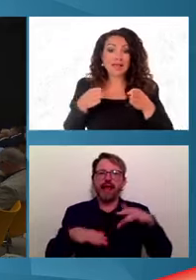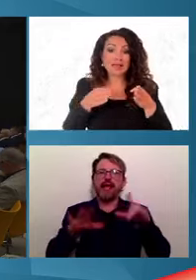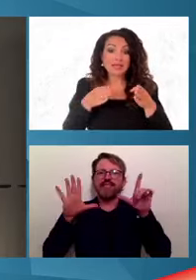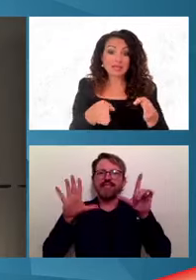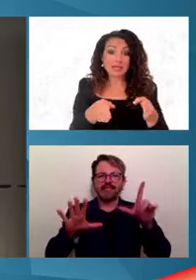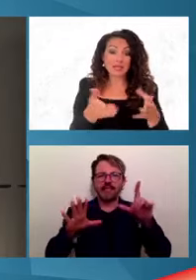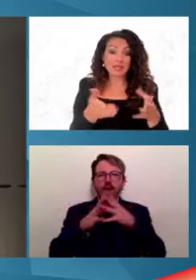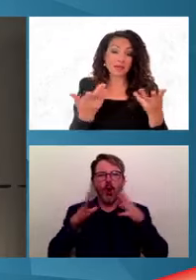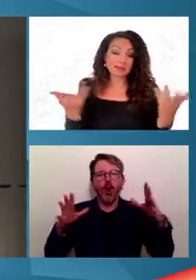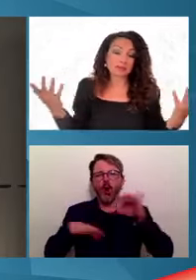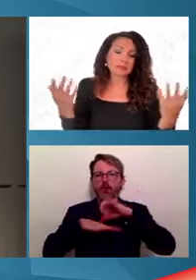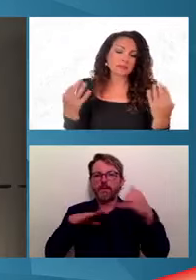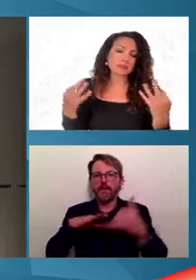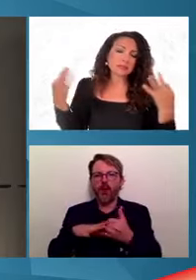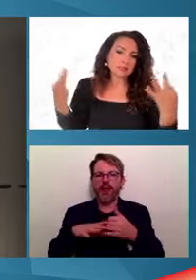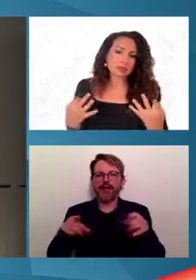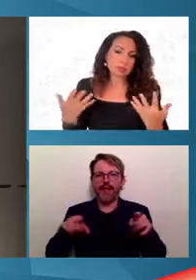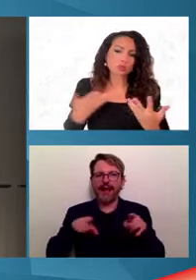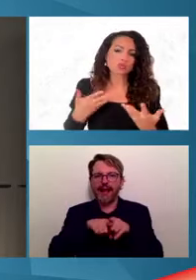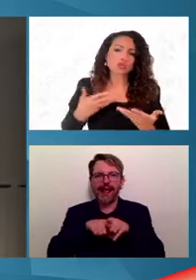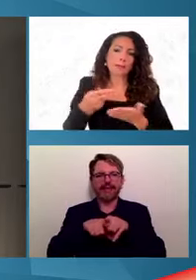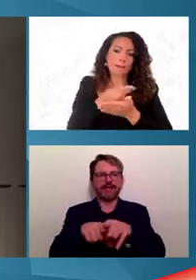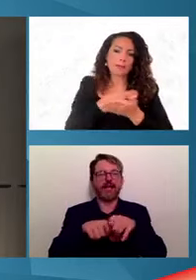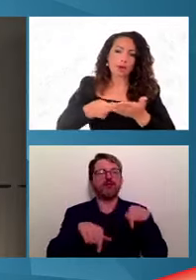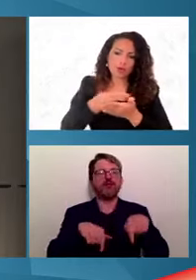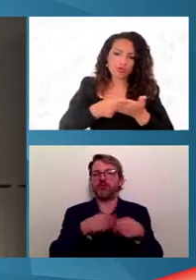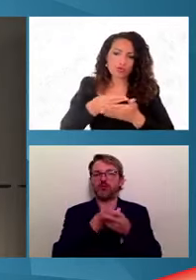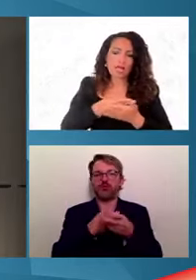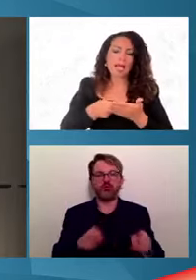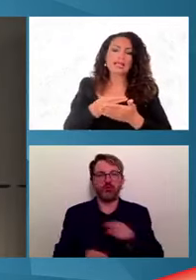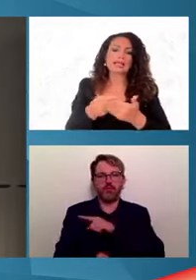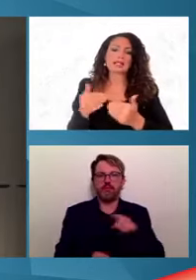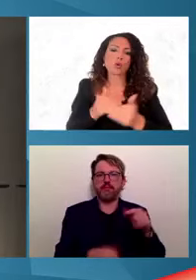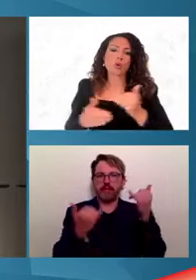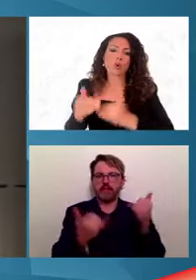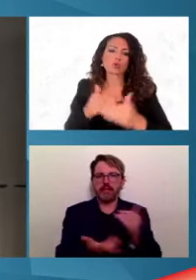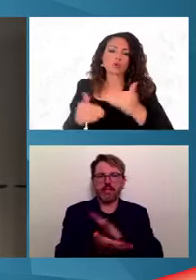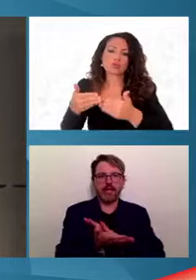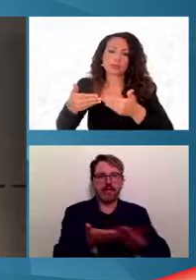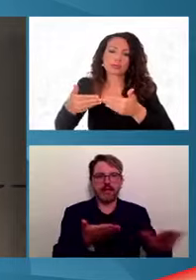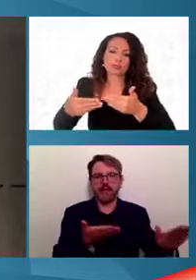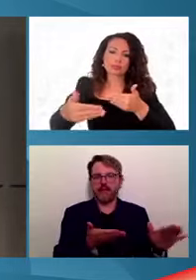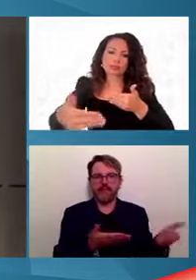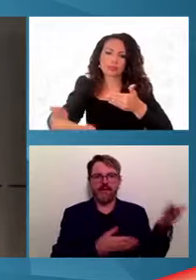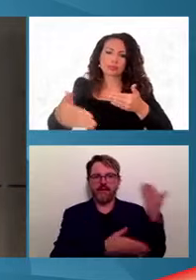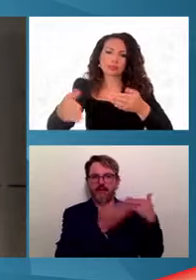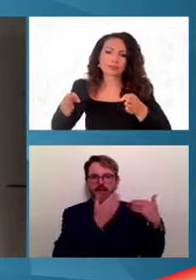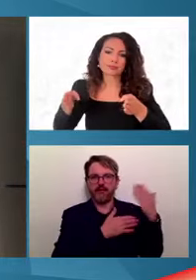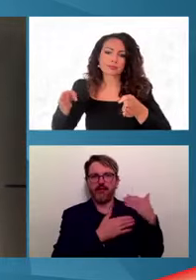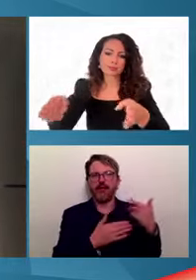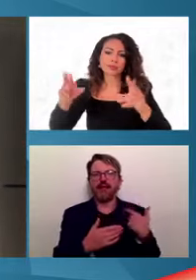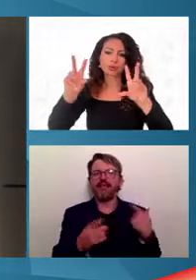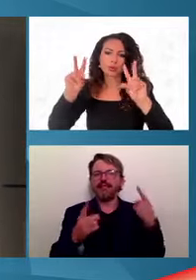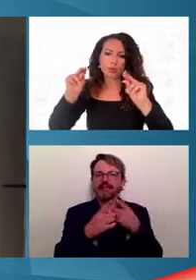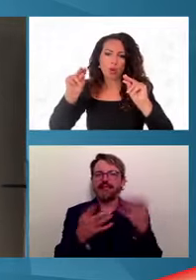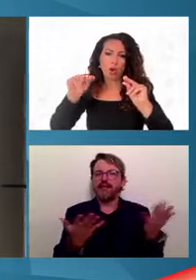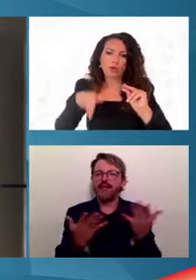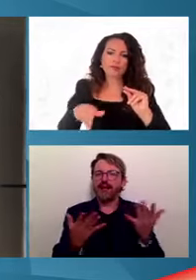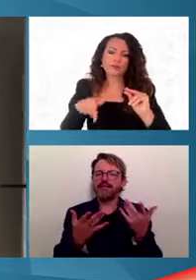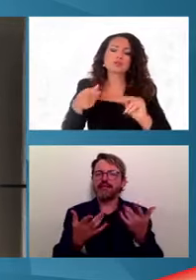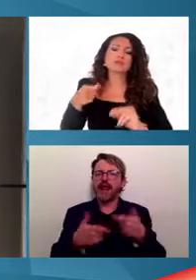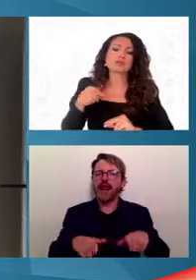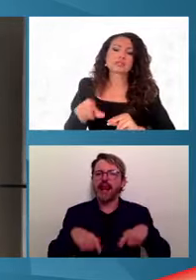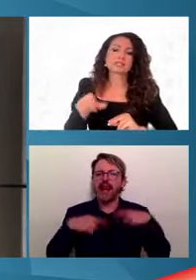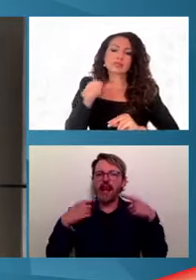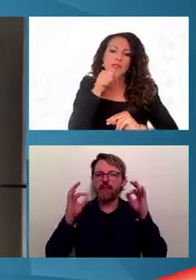hat es in der Geschichte Südtirols noch nie gegeben, um aber vor allem eines zu erreichen, Lebensqualität der Menschen in den Dörfern und in den